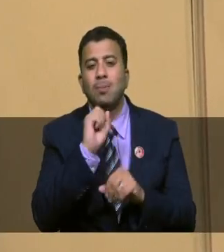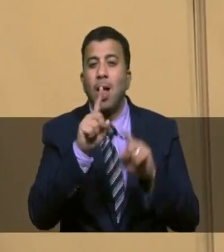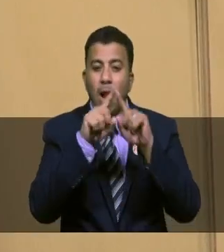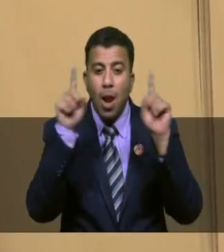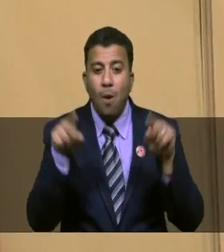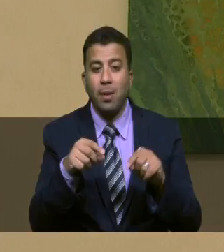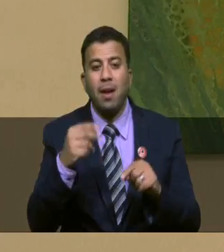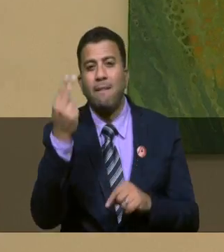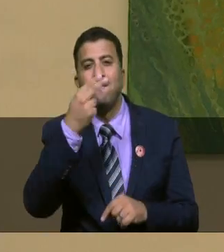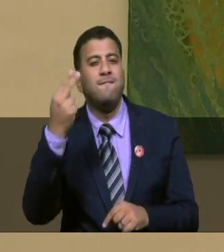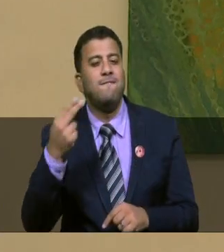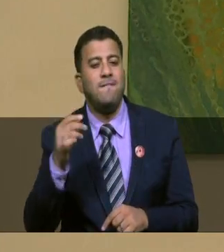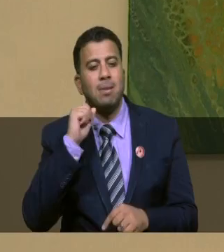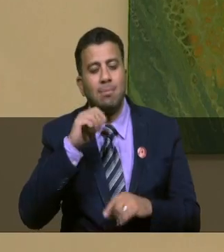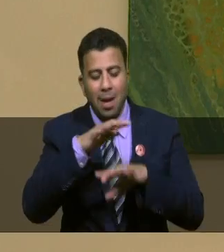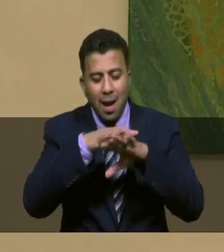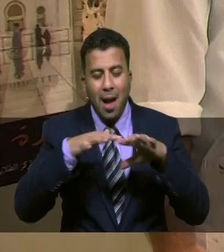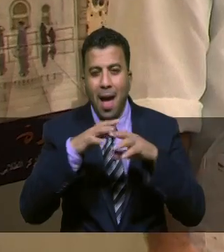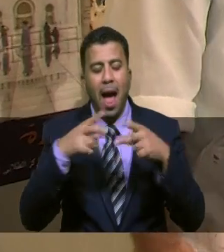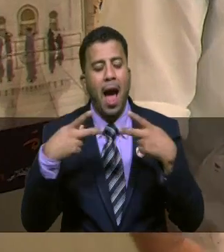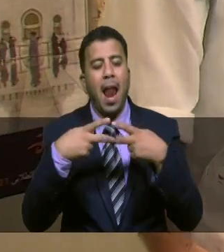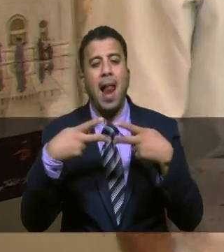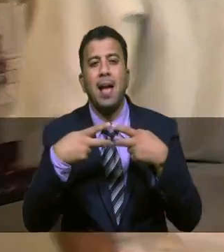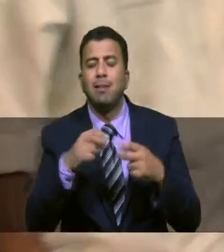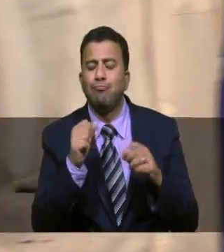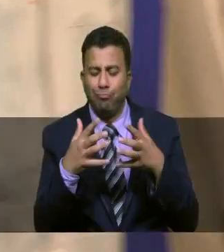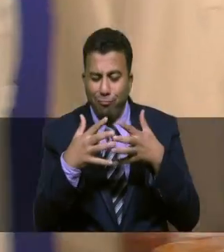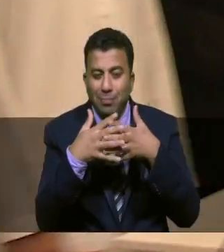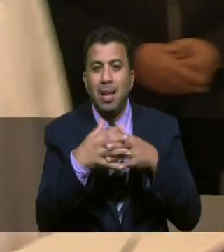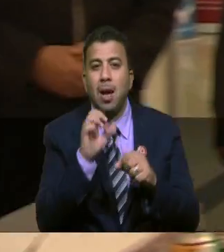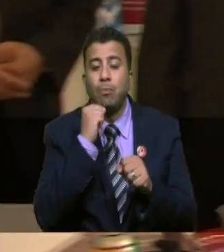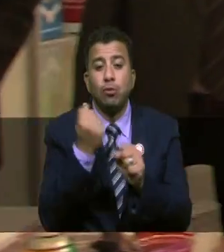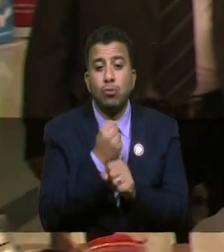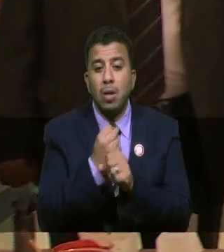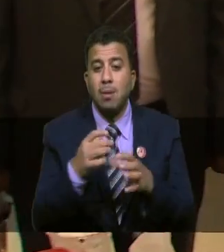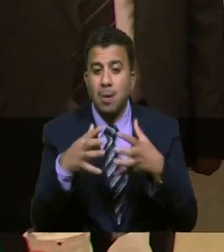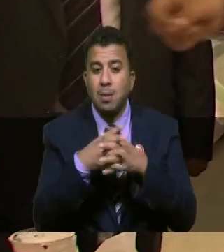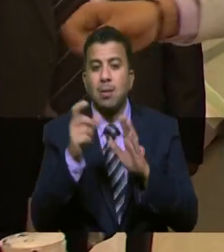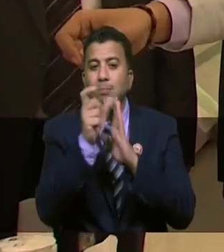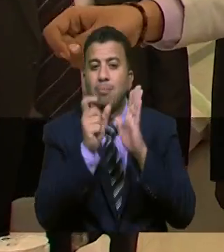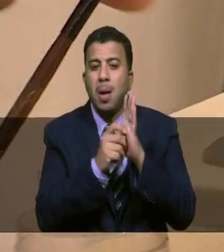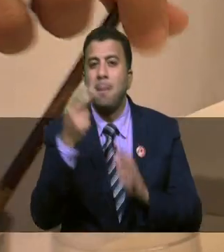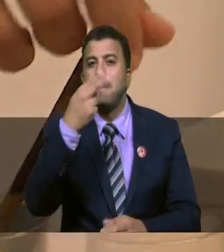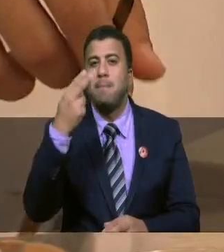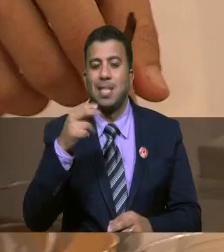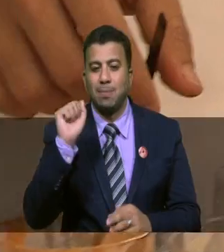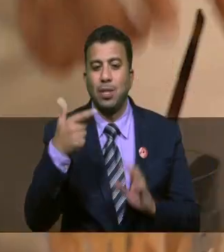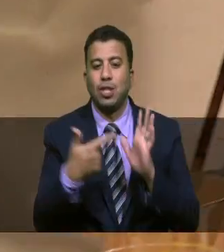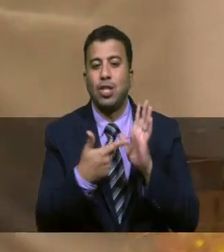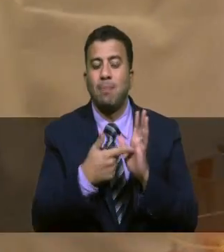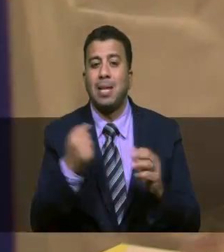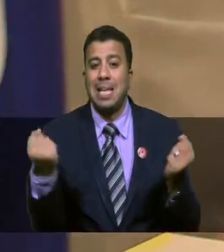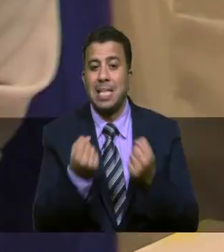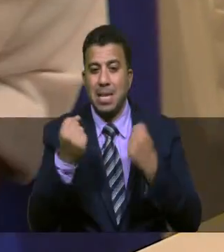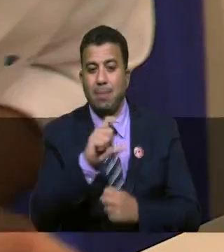لوحات فنية كخلايا متجانسة، وهي نتاج لورشة فنية نظمها المرسم الجامعي لتدريب